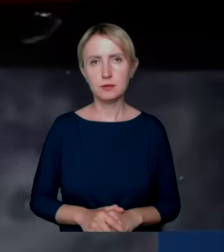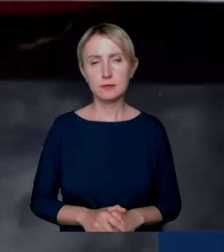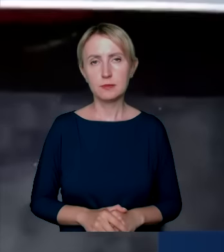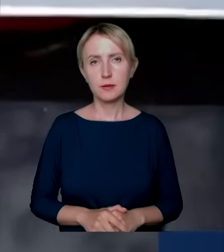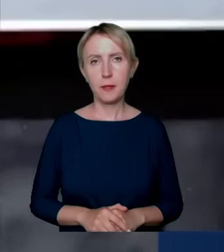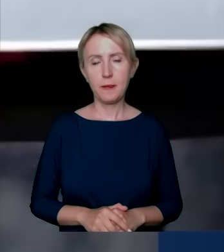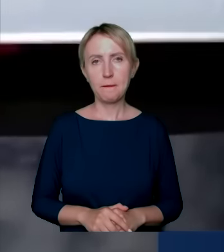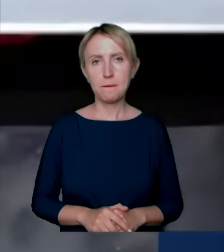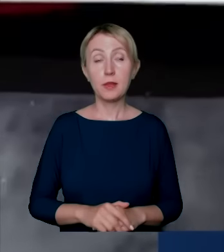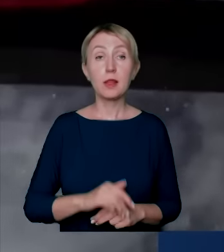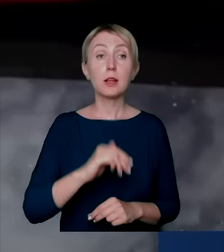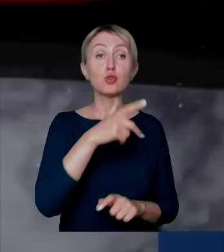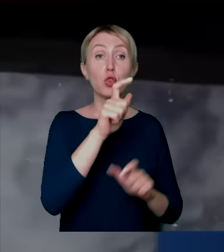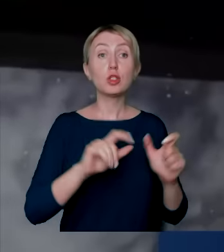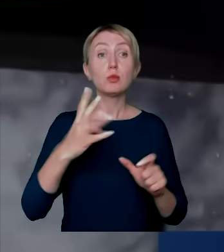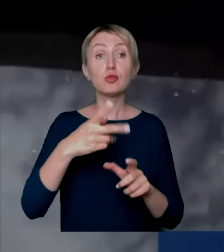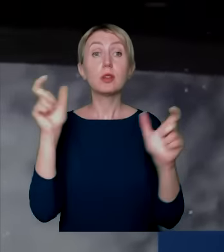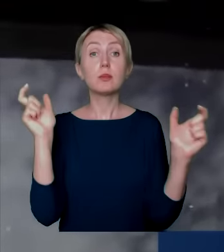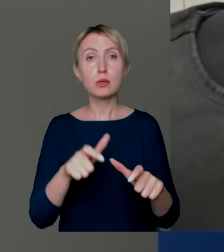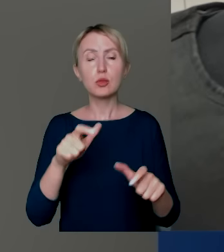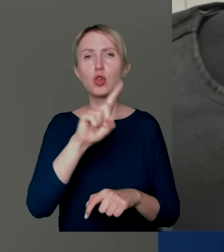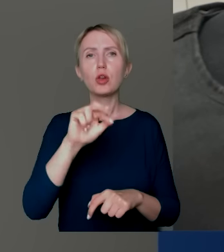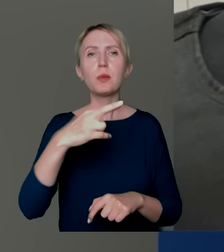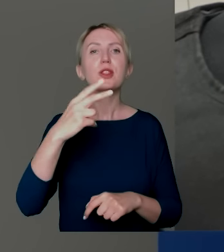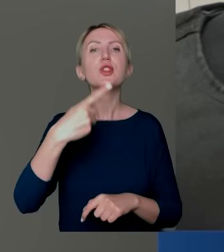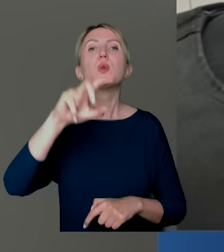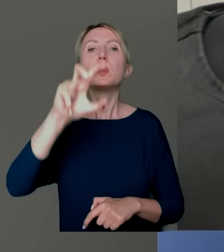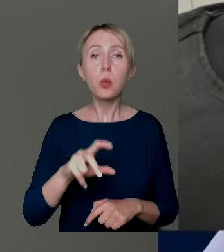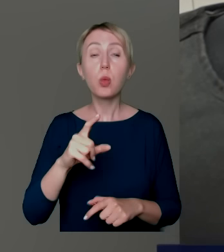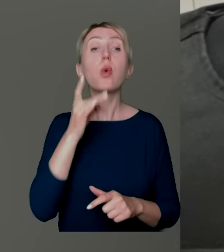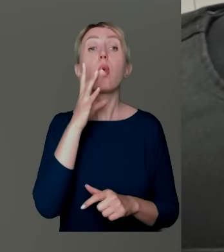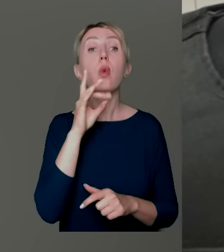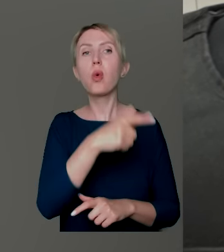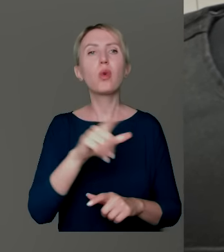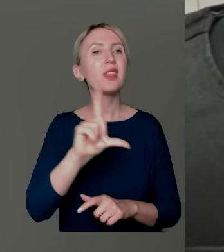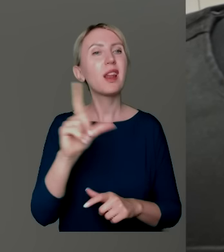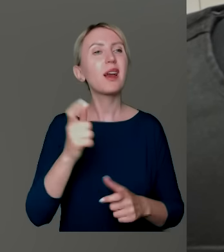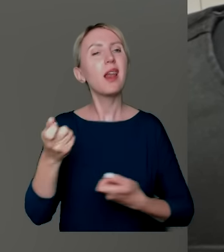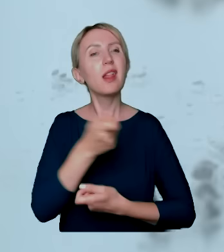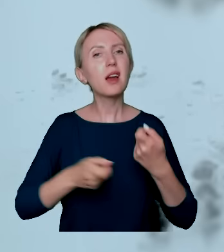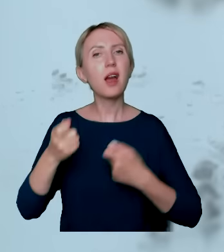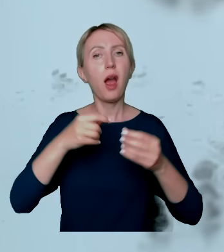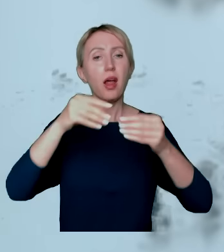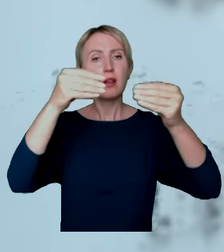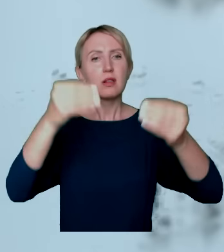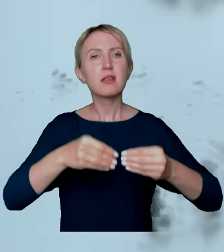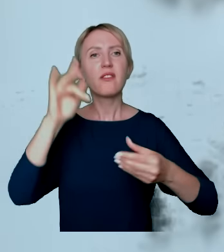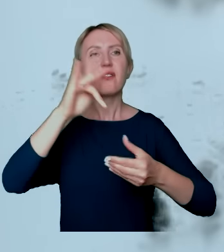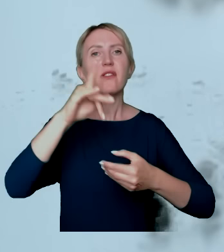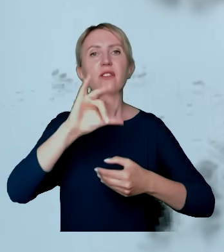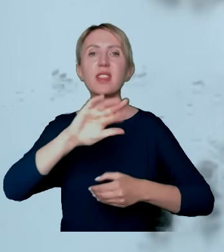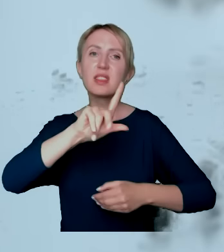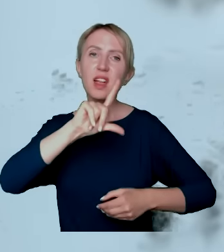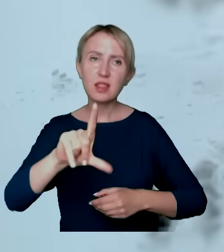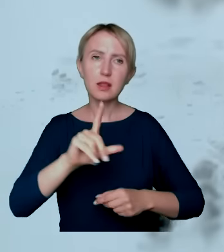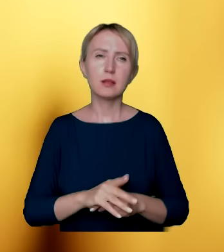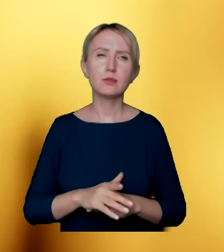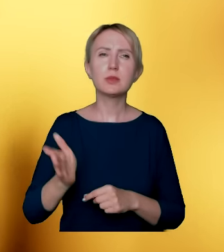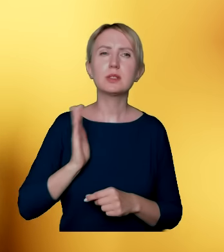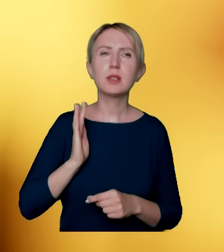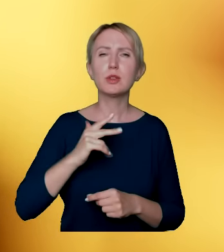3 z 4 zatrzymanych osób, w tym żuromiński duch, usłyszały zarzuty w związku z nielegalnym handlem plastrami zawierającymi fentanyl. W sprawie zabezpieczono ponad 300